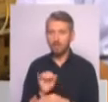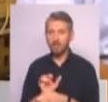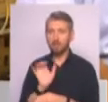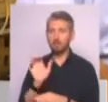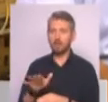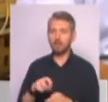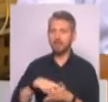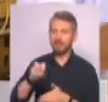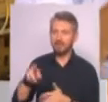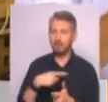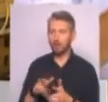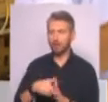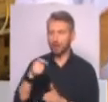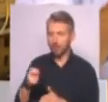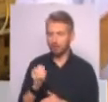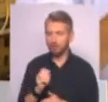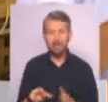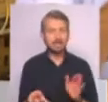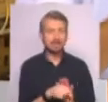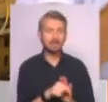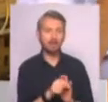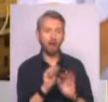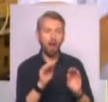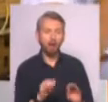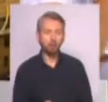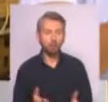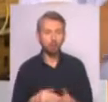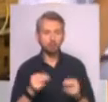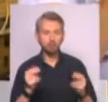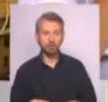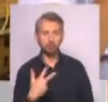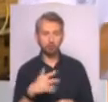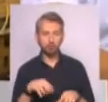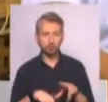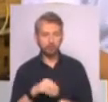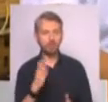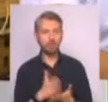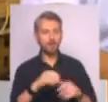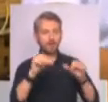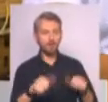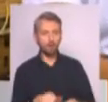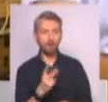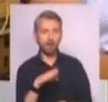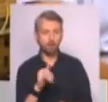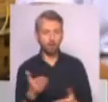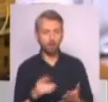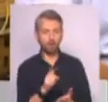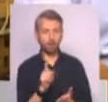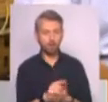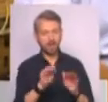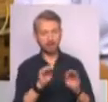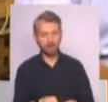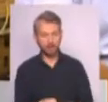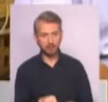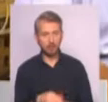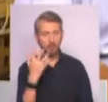або заяву і вже... з актом, який складений, підписаний сусідами. Є відповідна форма акту, яку має скласти при